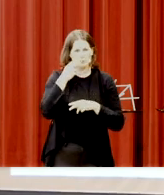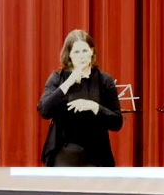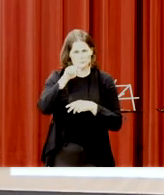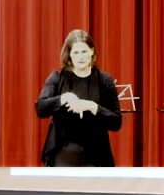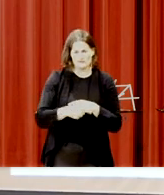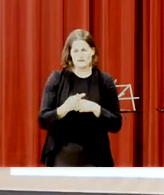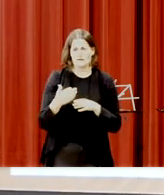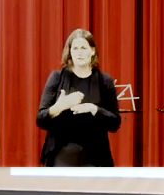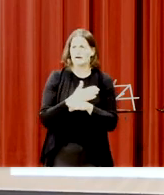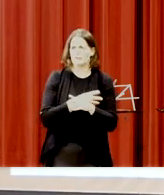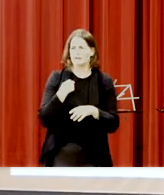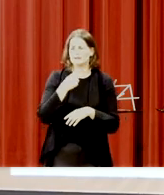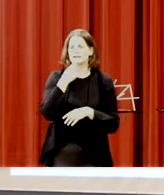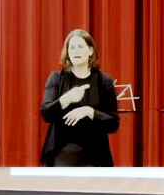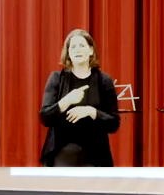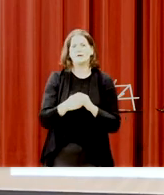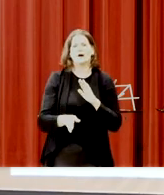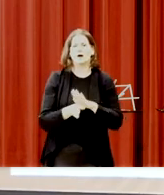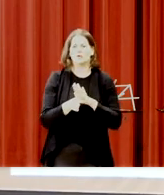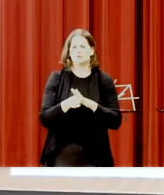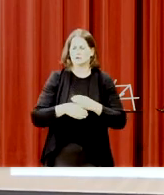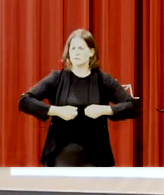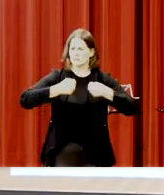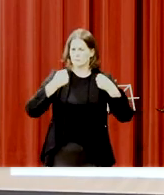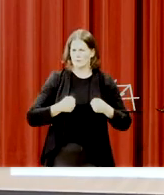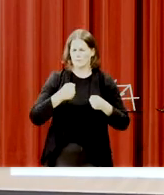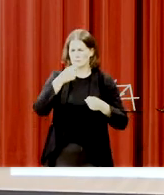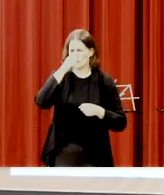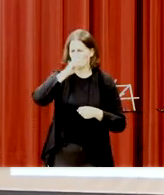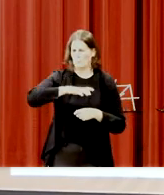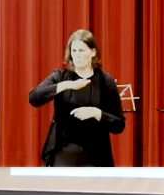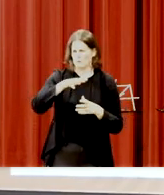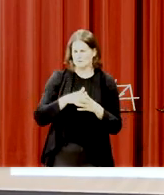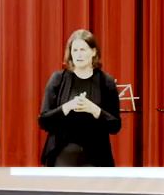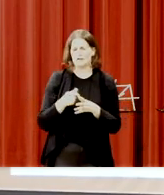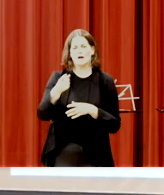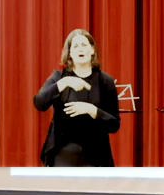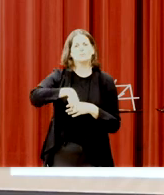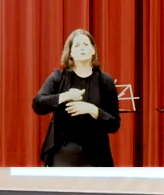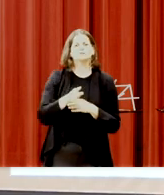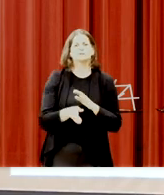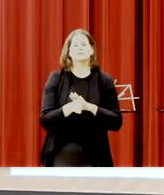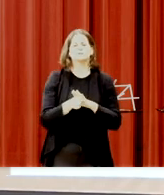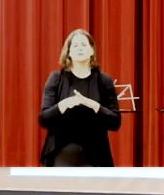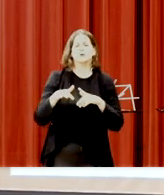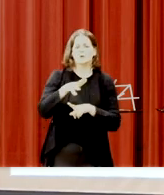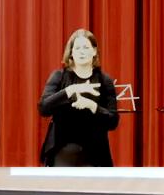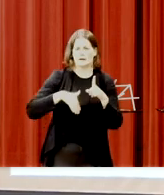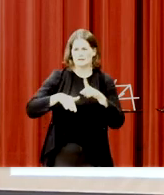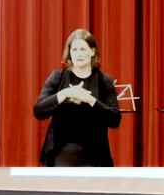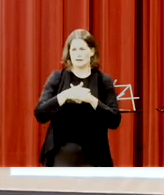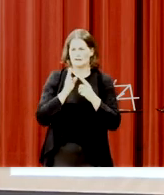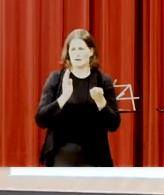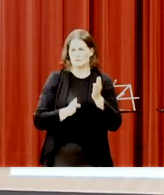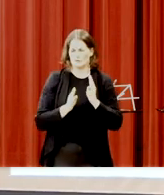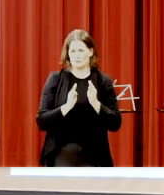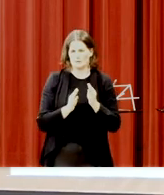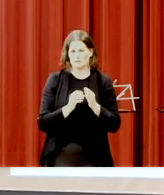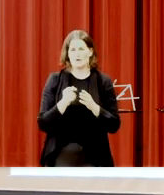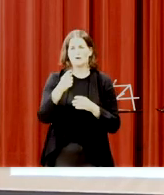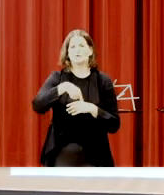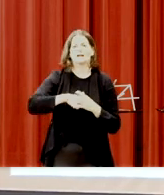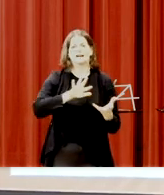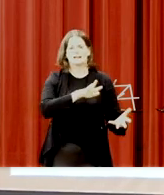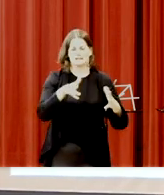constant transformació, n'hem parlat avui, una transformació contínua, de fet, teniu gent de la casa meravellosa que així també ho ha transmès avui aquí,